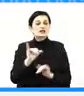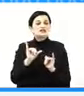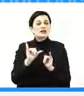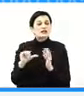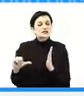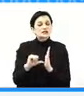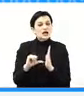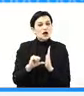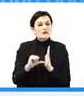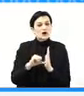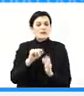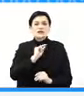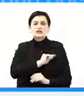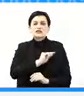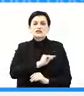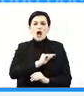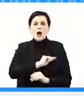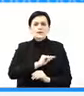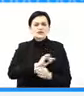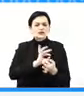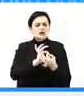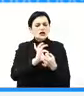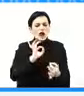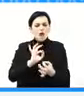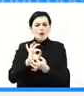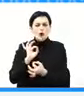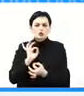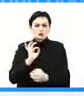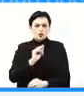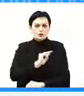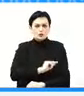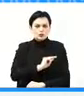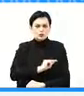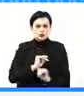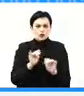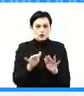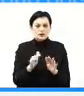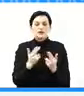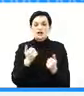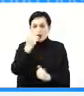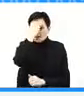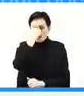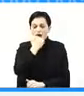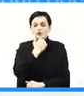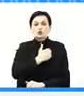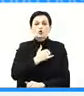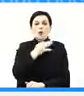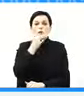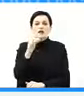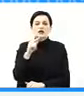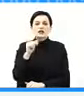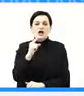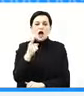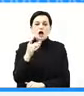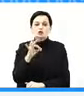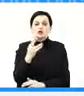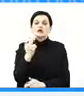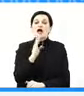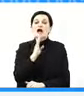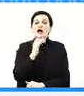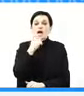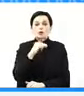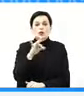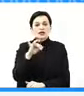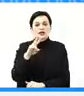დაგვეხმარება ამ სამსახურის კიდევ უფრო გამართული მუშაობისთვის. და მადლობა მინდა გადაუხადოთ აზოს და ქალბატონ ირინას